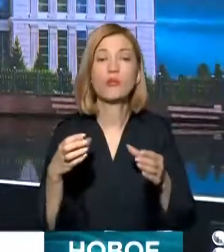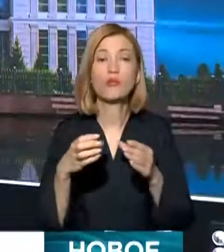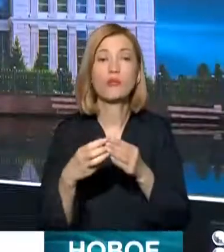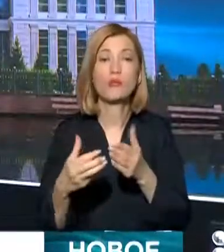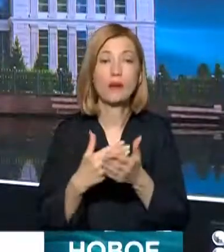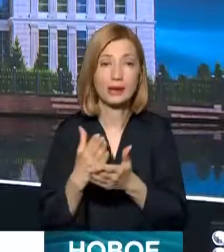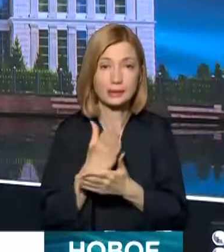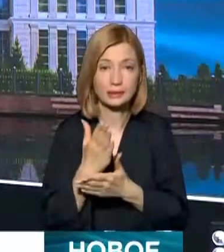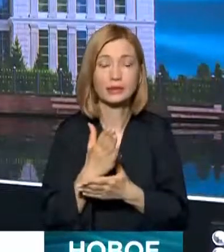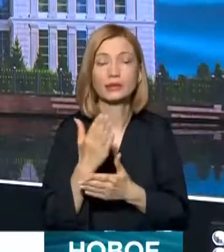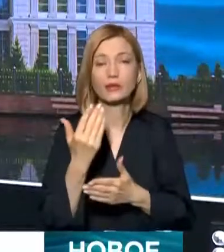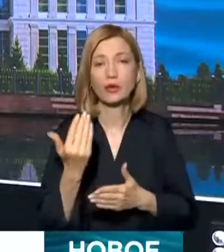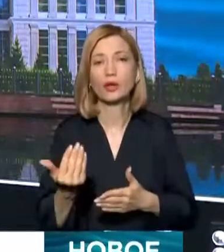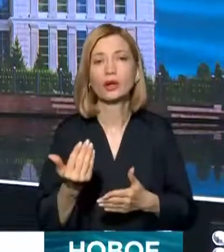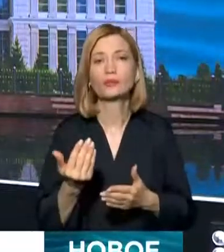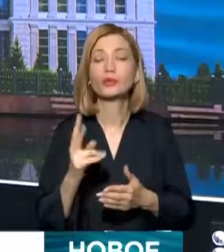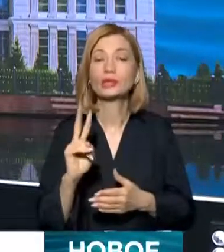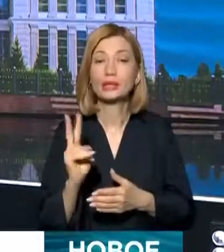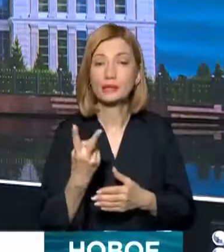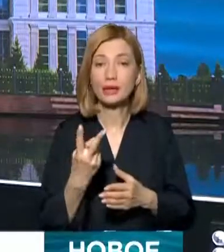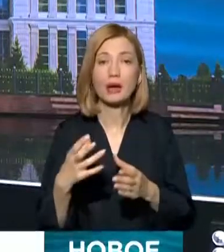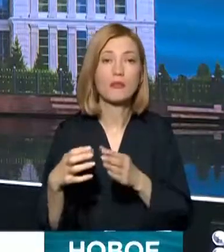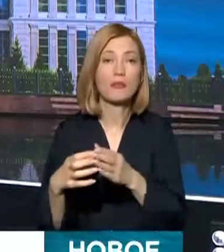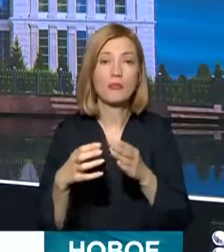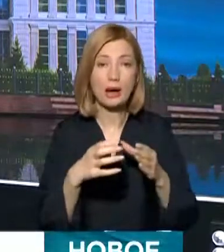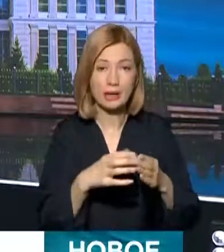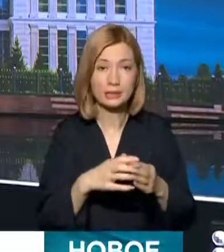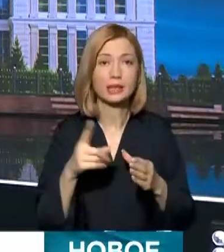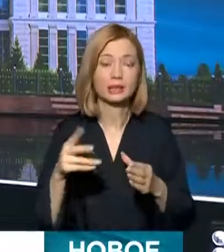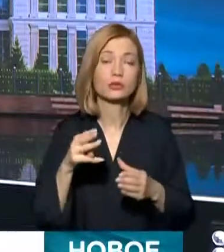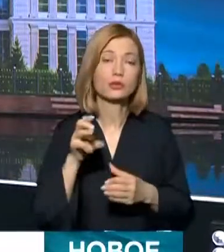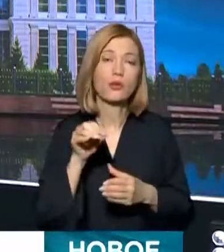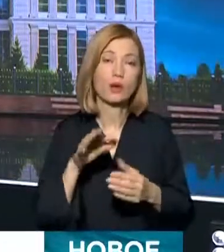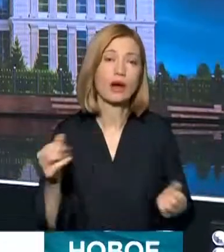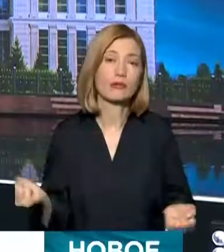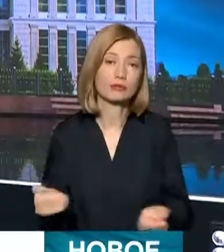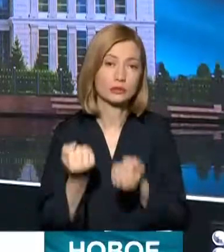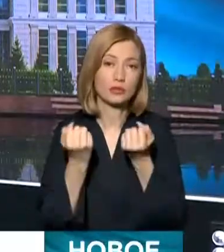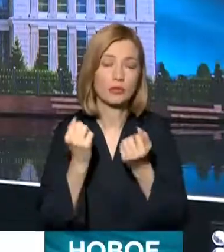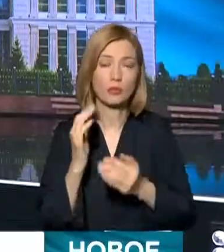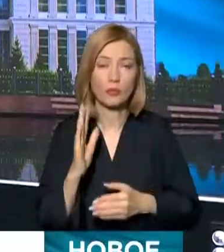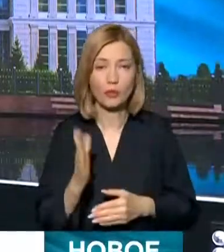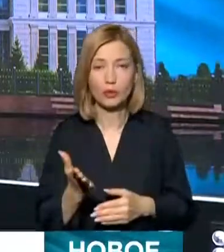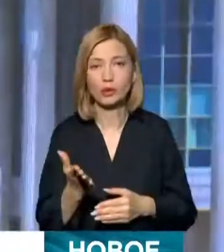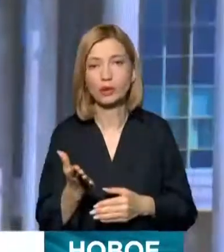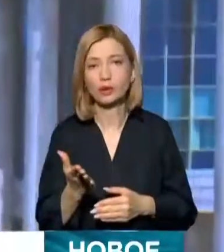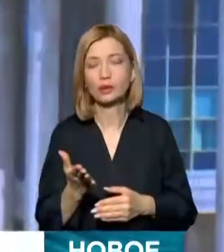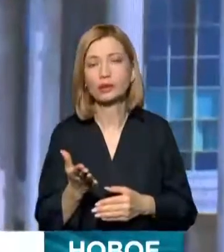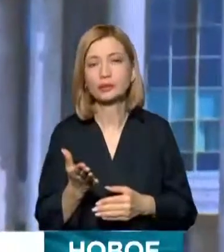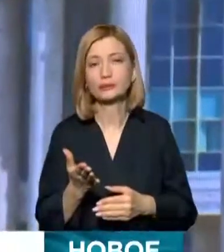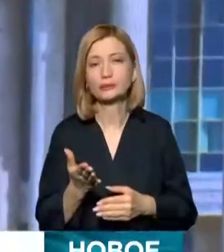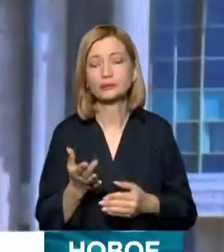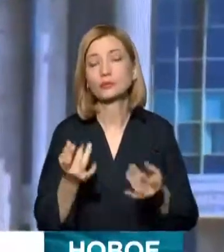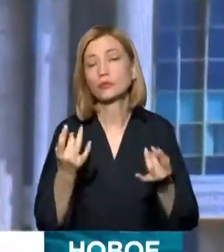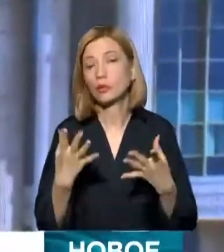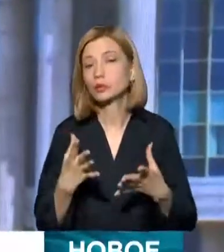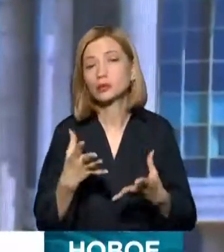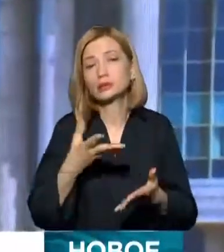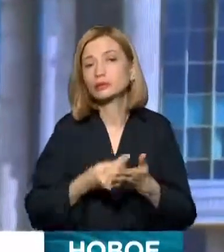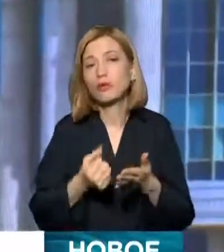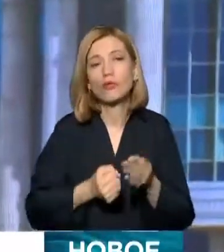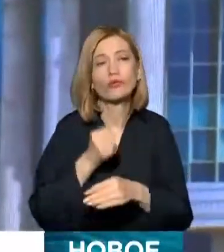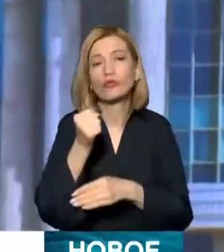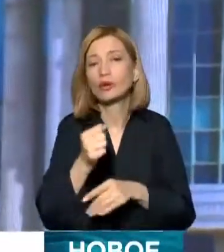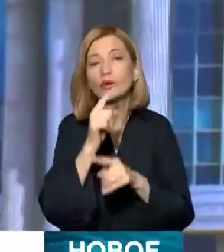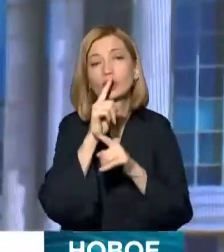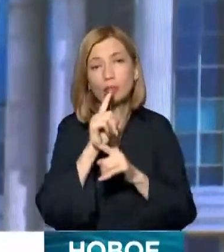2 партии поддержат действующего главу государства? Я думаю, что они могут не выдвигать, но, то есть они заявят о том, что они будут поддерживать. Я не знаю сейчас,